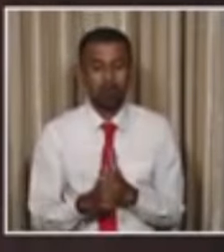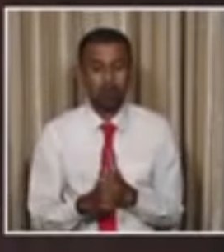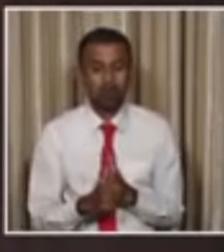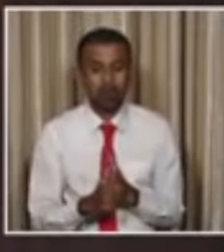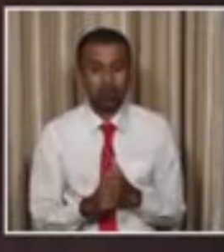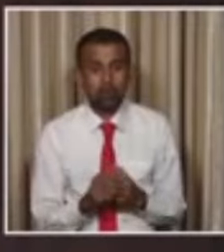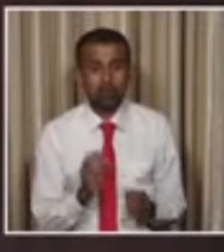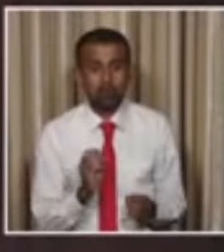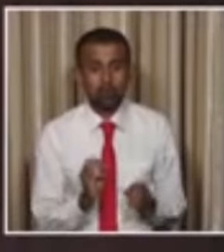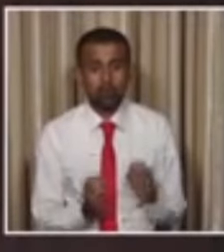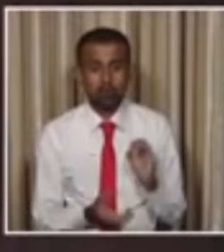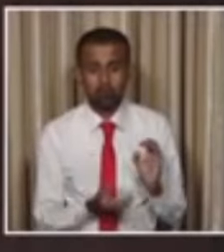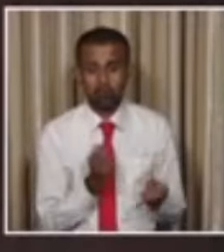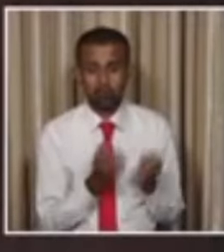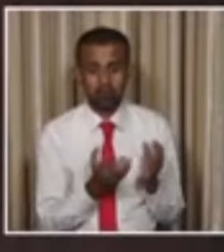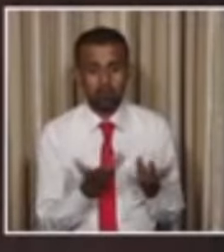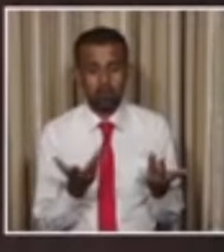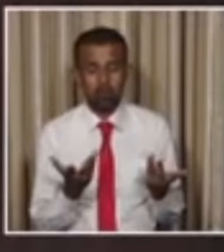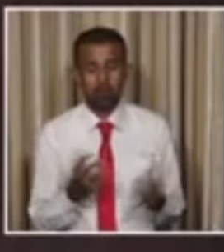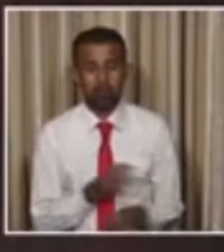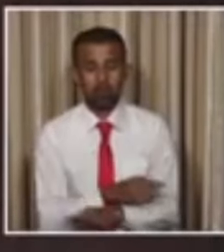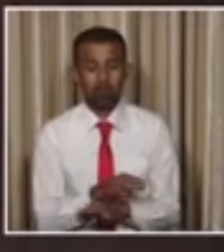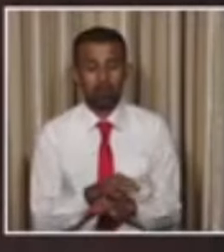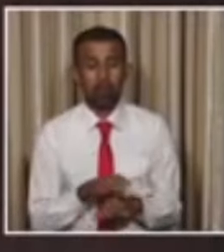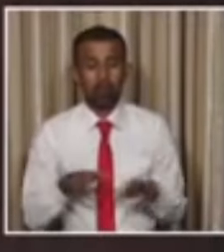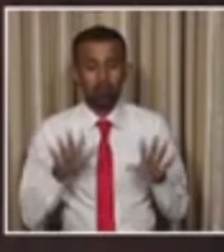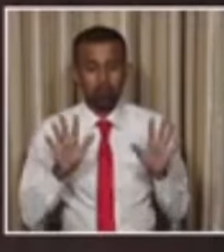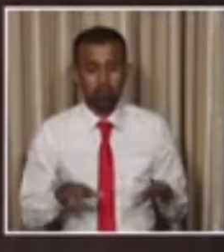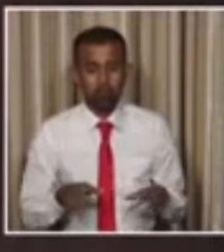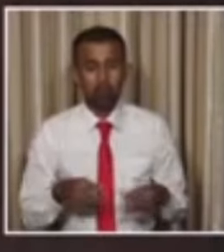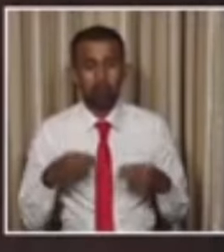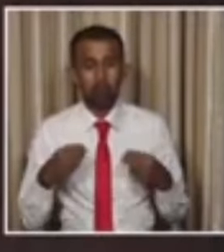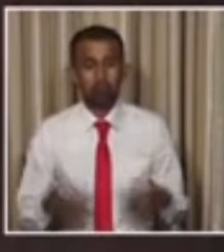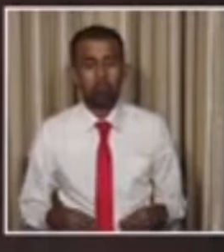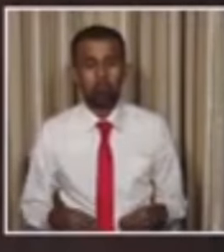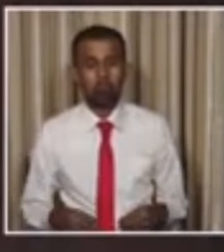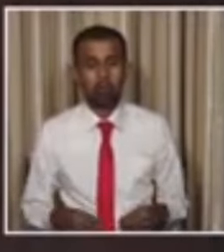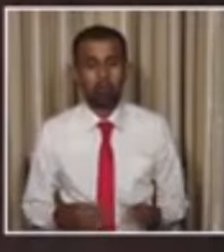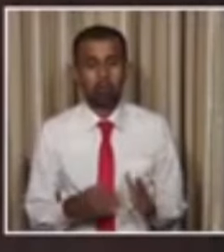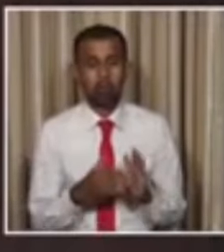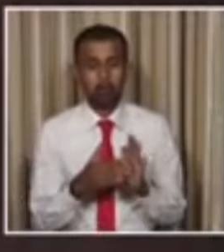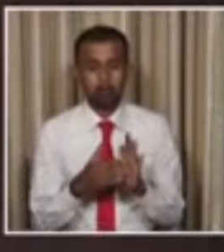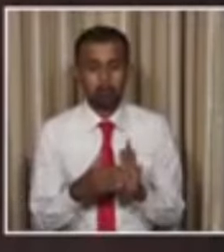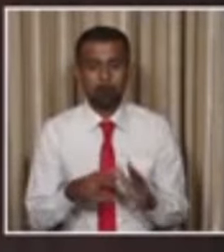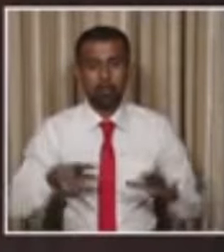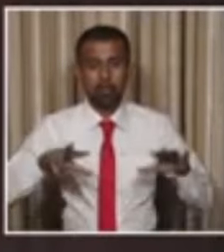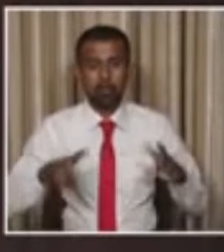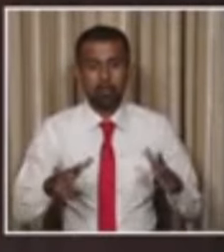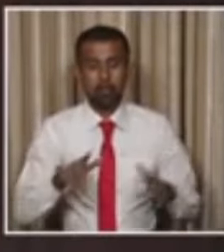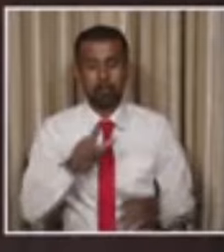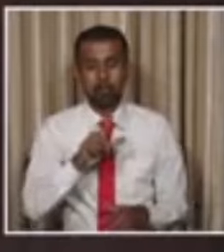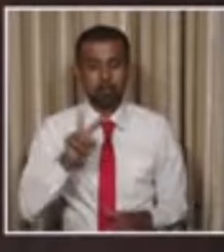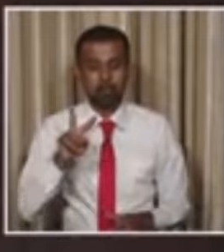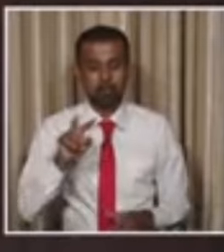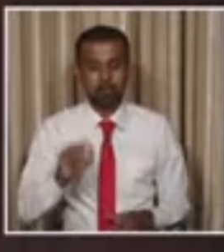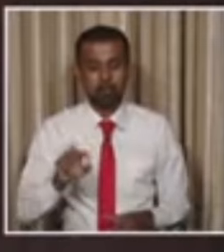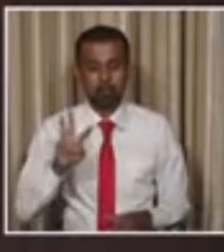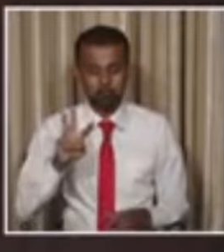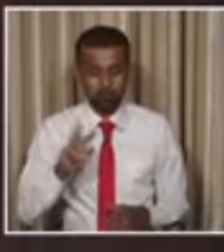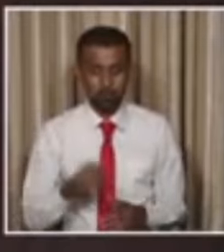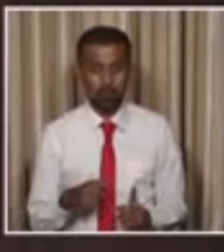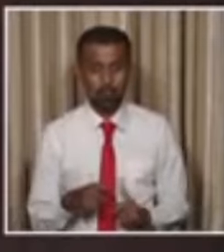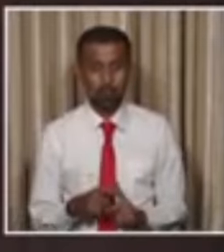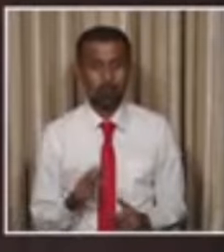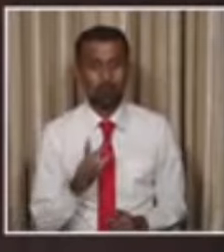ලොතරැයි අදින් ලැබීම නැති ක්‍රමයට අවසානයේ පාඩුව වෙලා තිනවා මිලියන 872.3ක් ඒ කියන්නේ